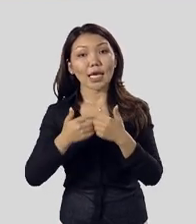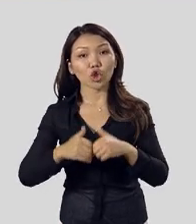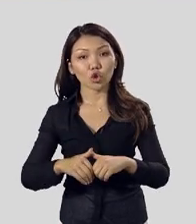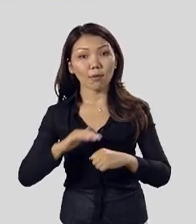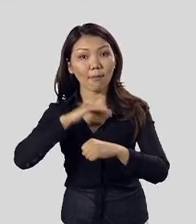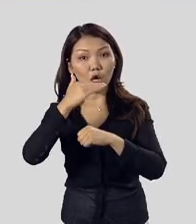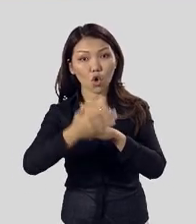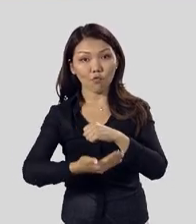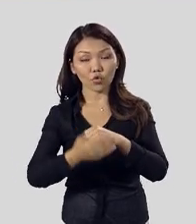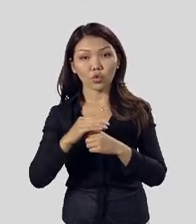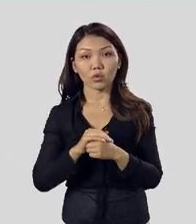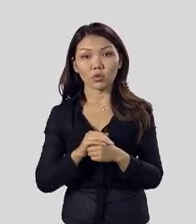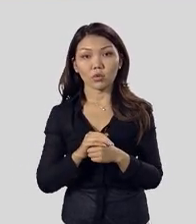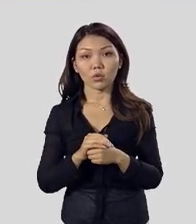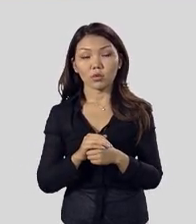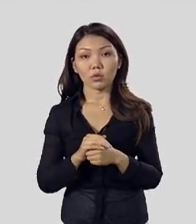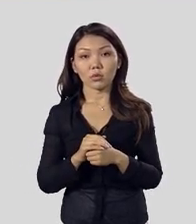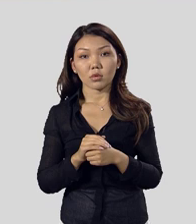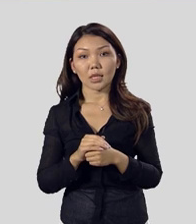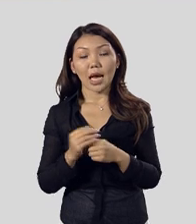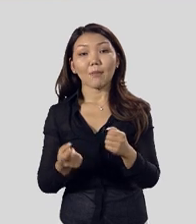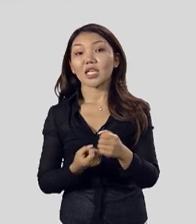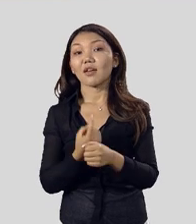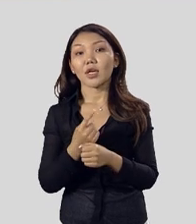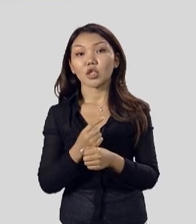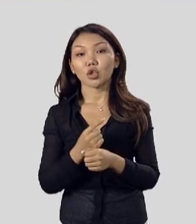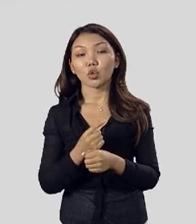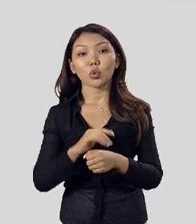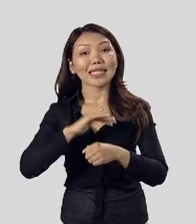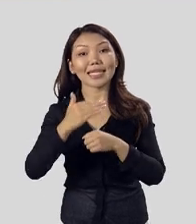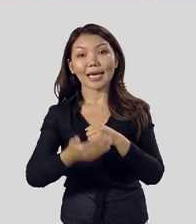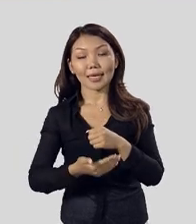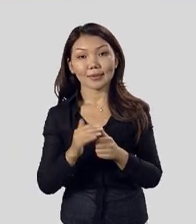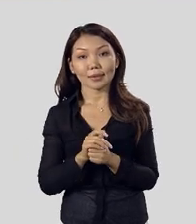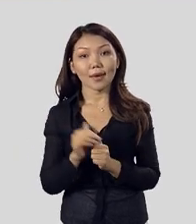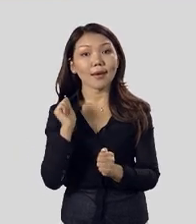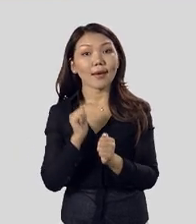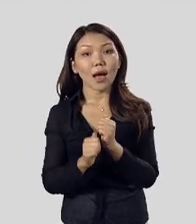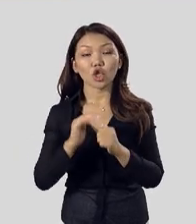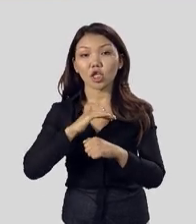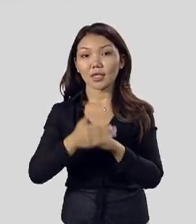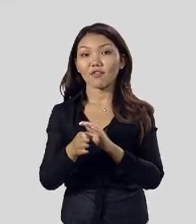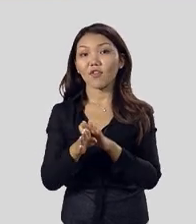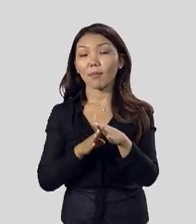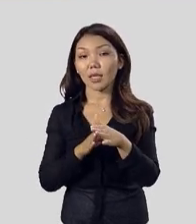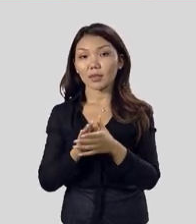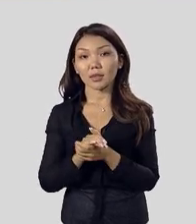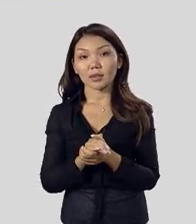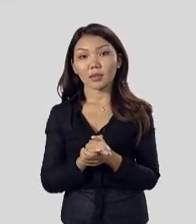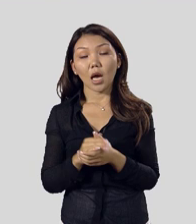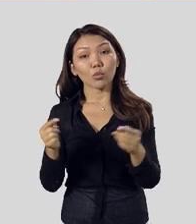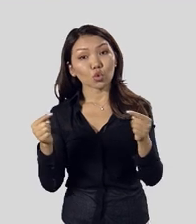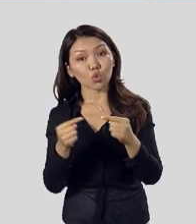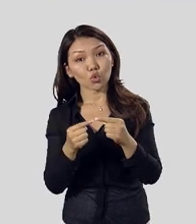покровную и образовательную ткани каждая ткань выполняет определенную функцию